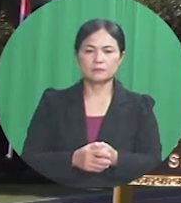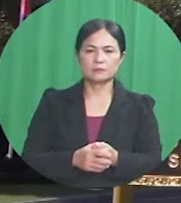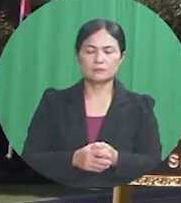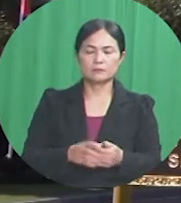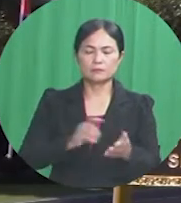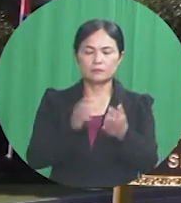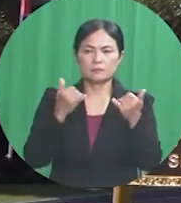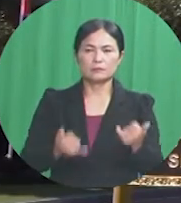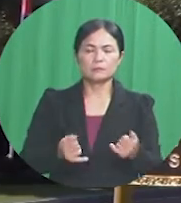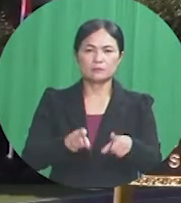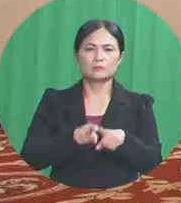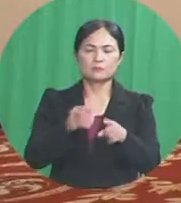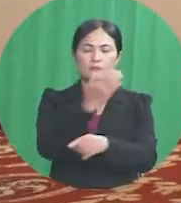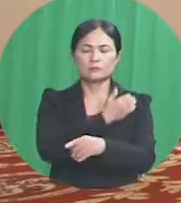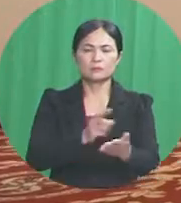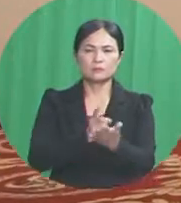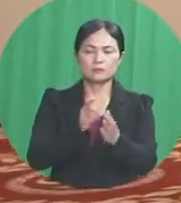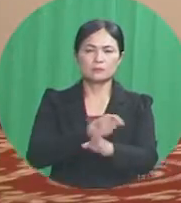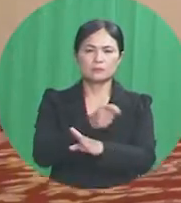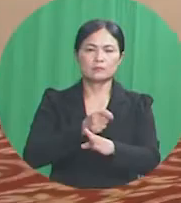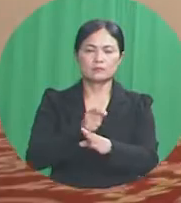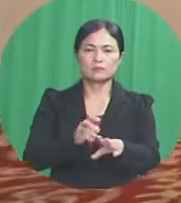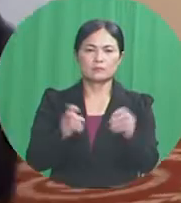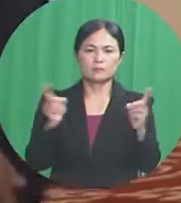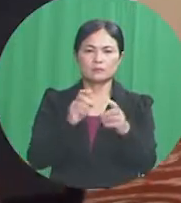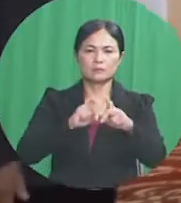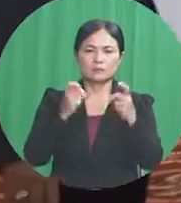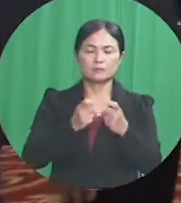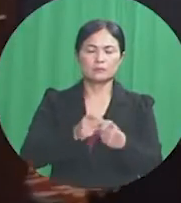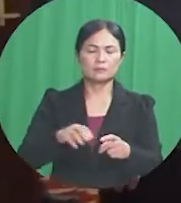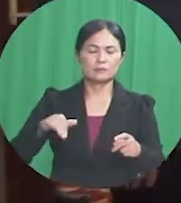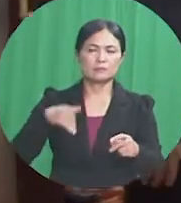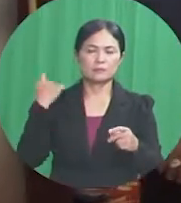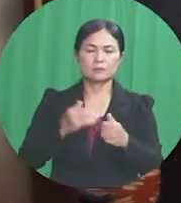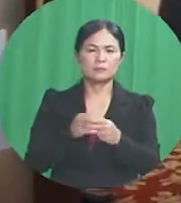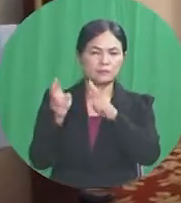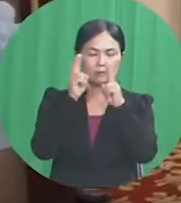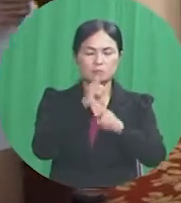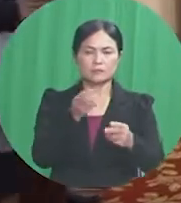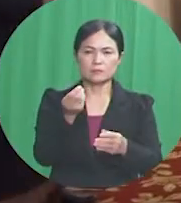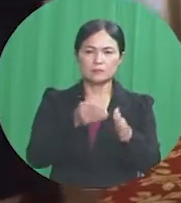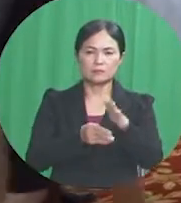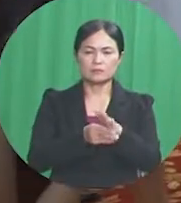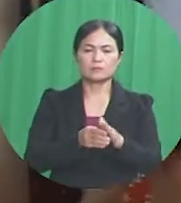ក្នុងសប្តាហ៍នេះដែរសម្តេចប្រមុខរដ្ឋស្ដីទីទទួលជួបគណៈប្រតិភូគណៈកម្មការស៊ើបអង្កេតអំពើពុ